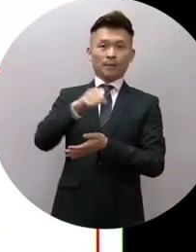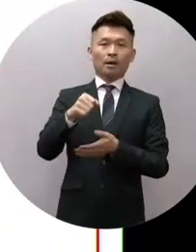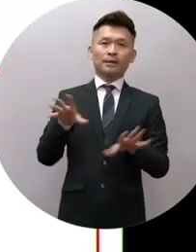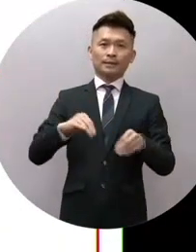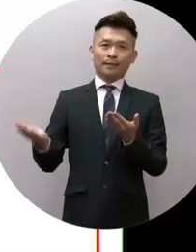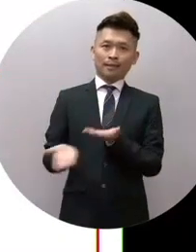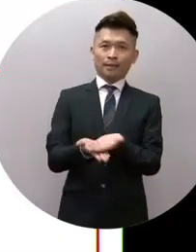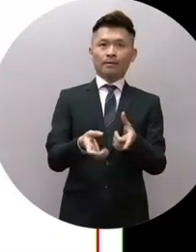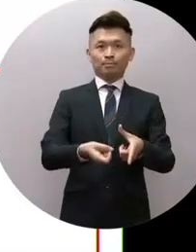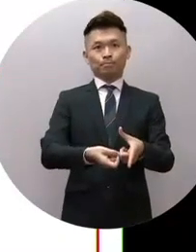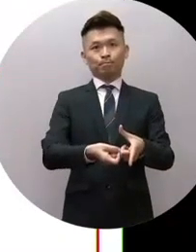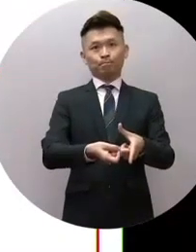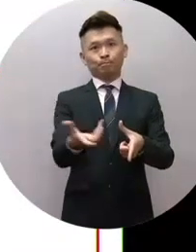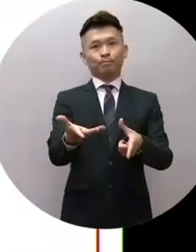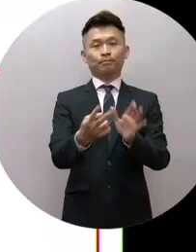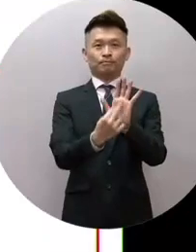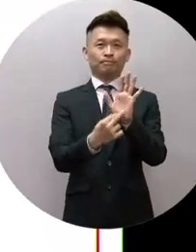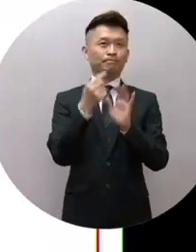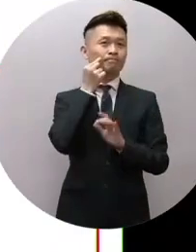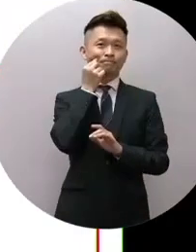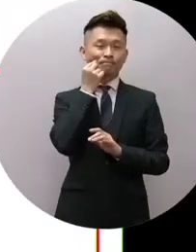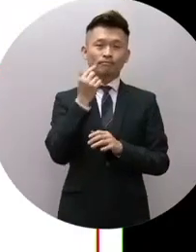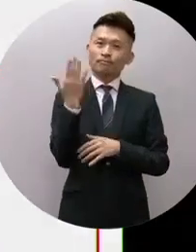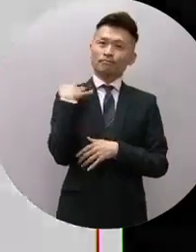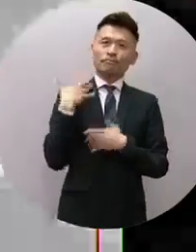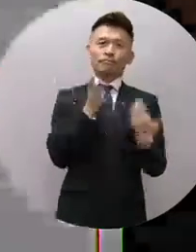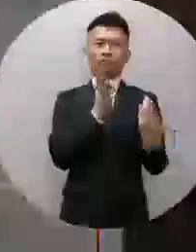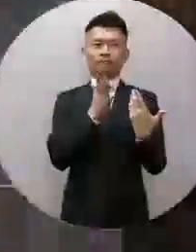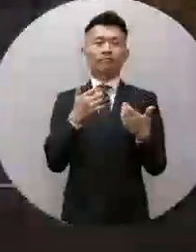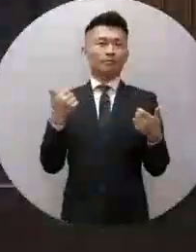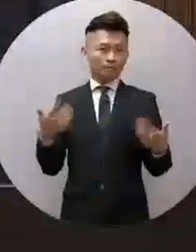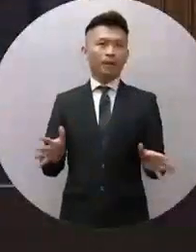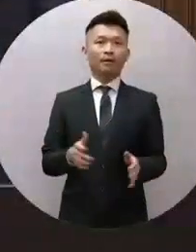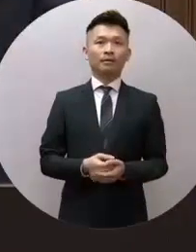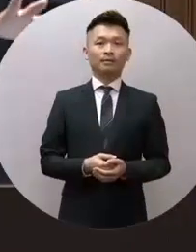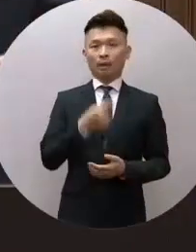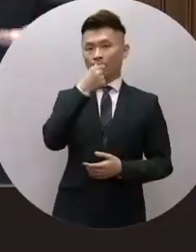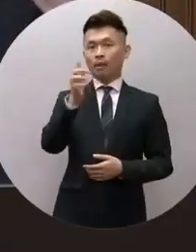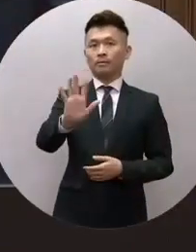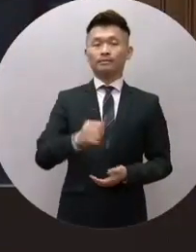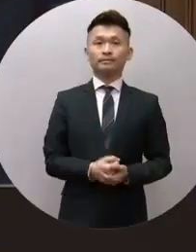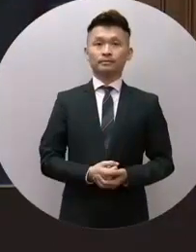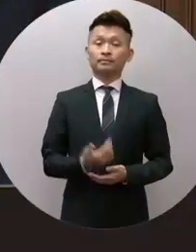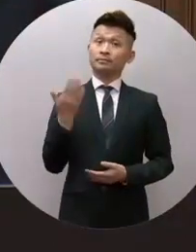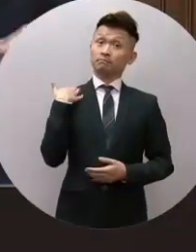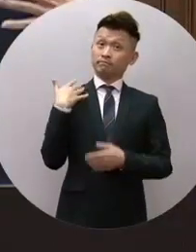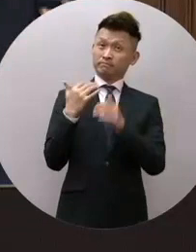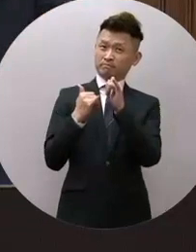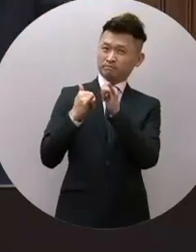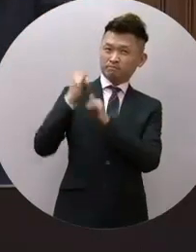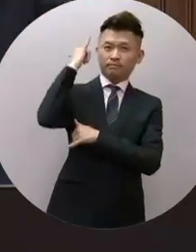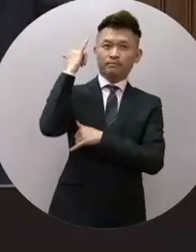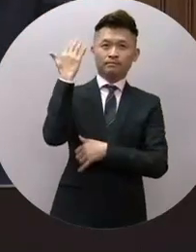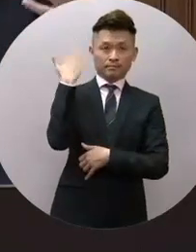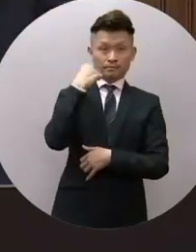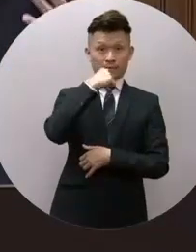些资料统统在这边说明啊，因为这个先前的咨询我都已经有讲过了。但是呢，因为当时那个年代，我们很